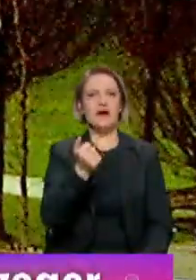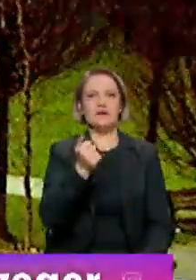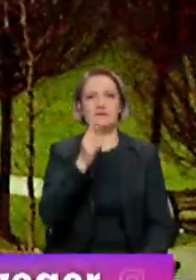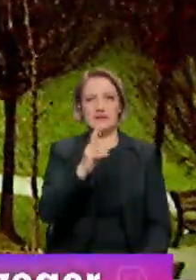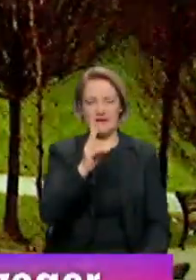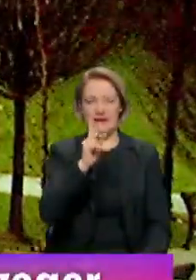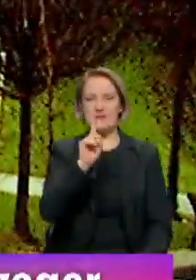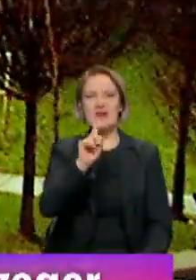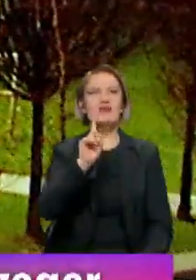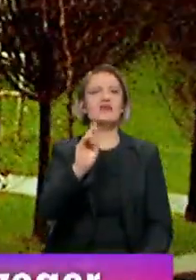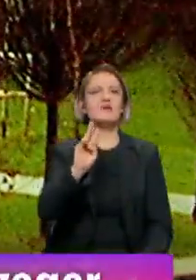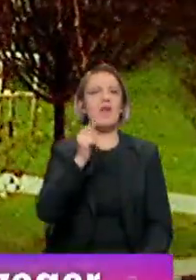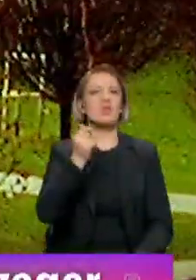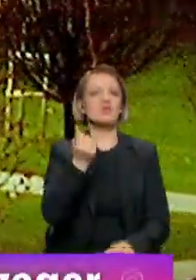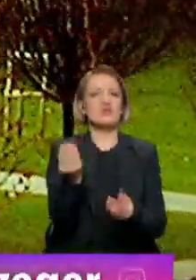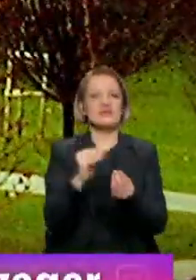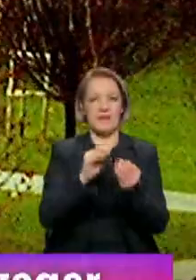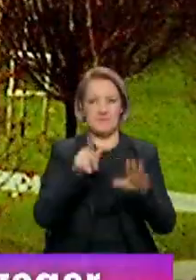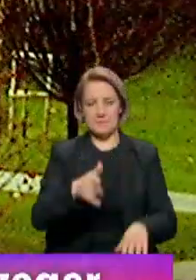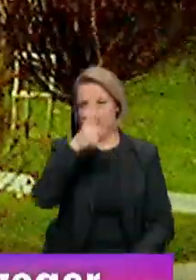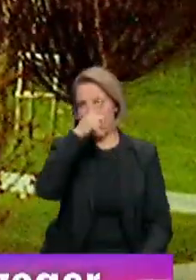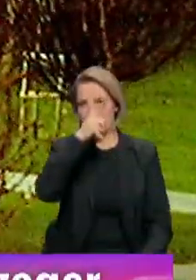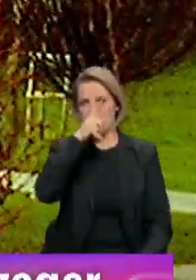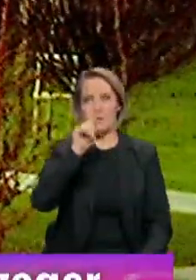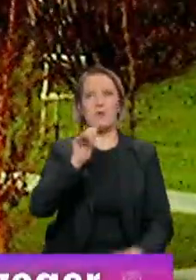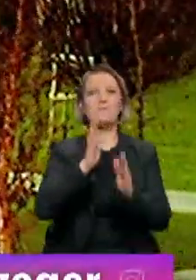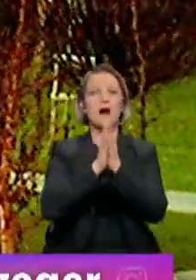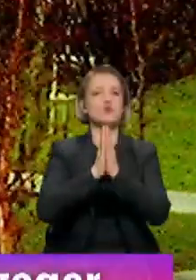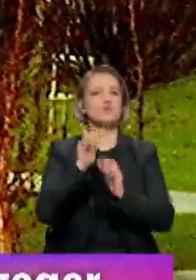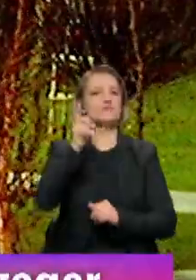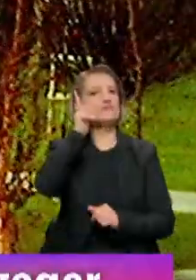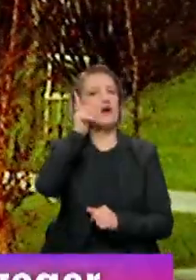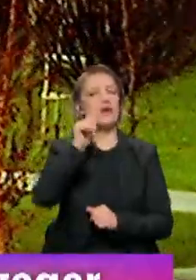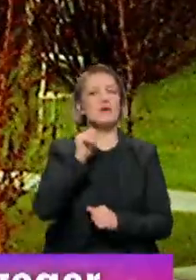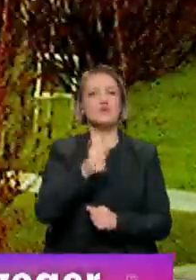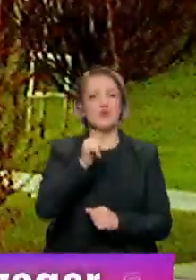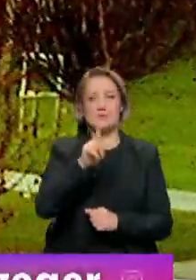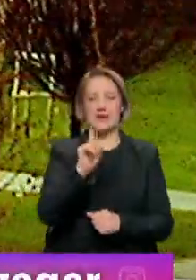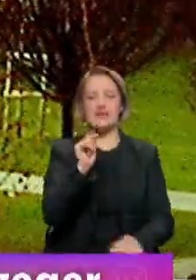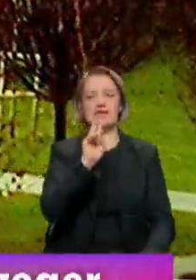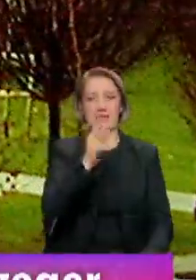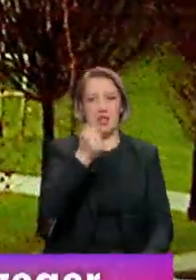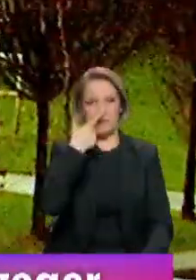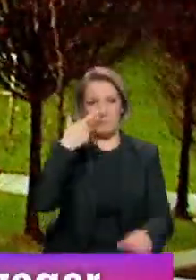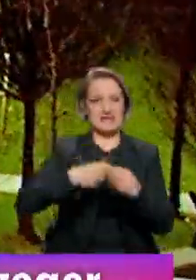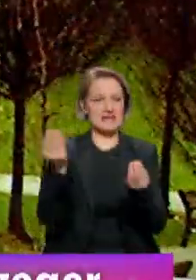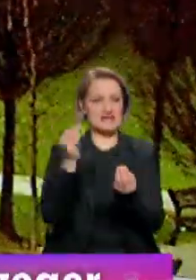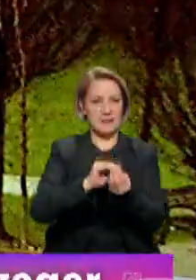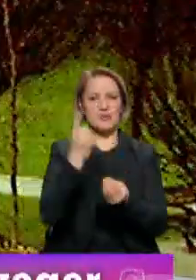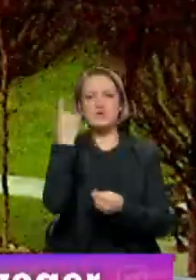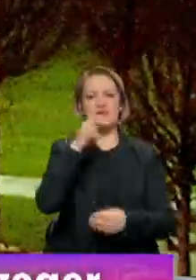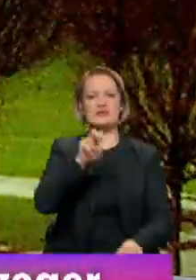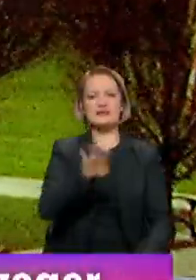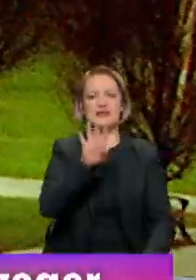kuruşluk bir zamdan bahsetmiştik Perşembe günü Pardon çarşamba günü 1 lira 26 kuruşluk benzin zammı dün